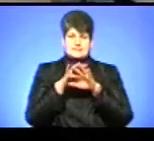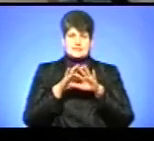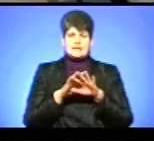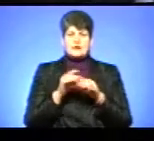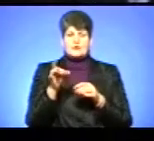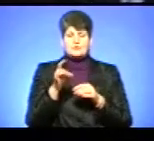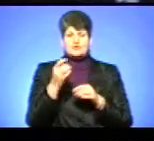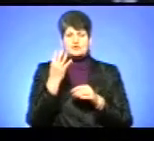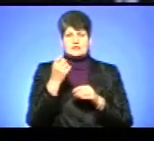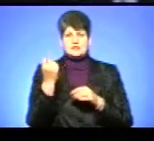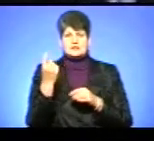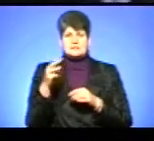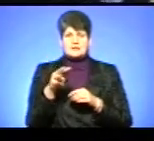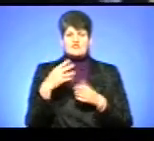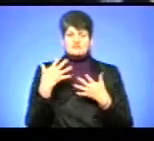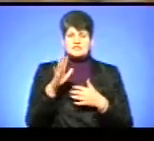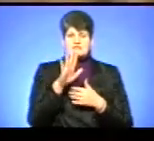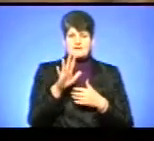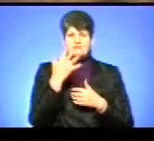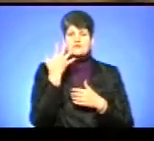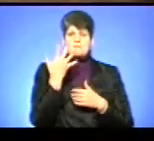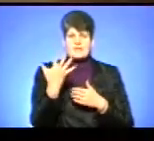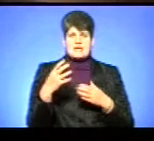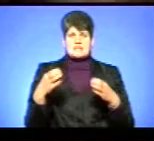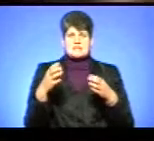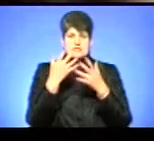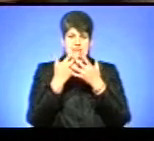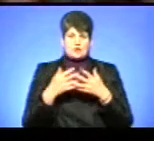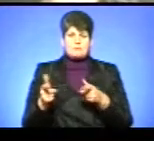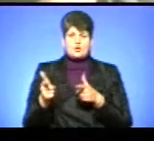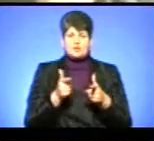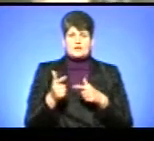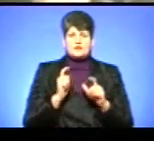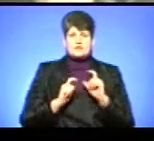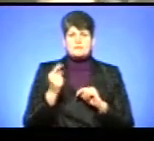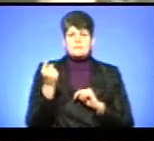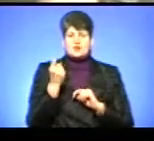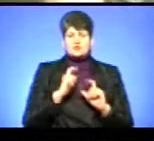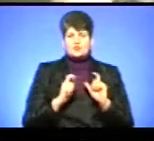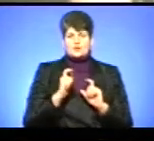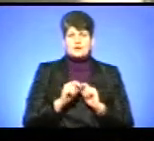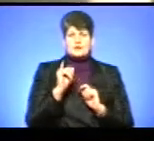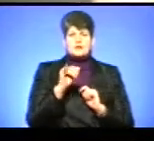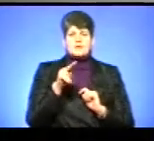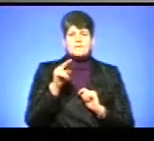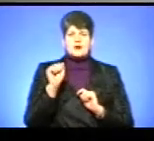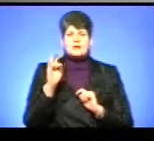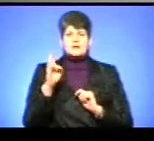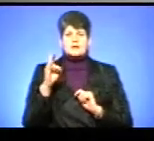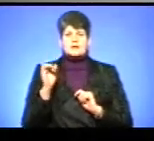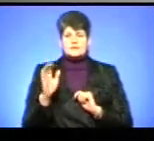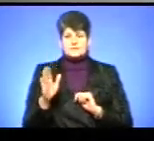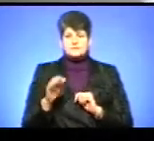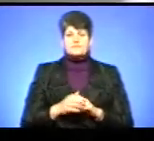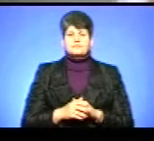11 метрів. З вересня вже 5 сіток підготувала із одногрупниками студентка першого курсу історичного факультету Ірина Паньків.